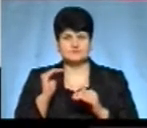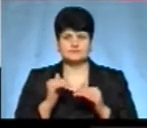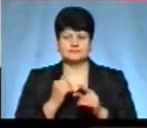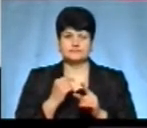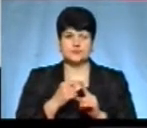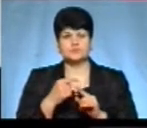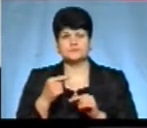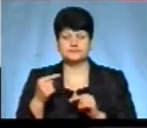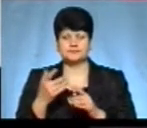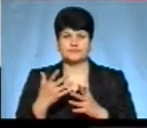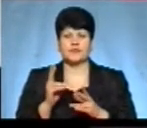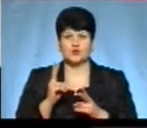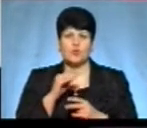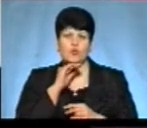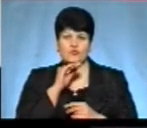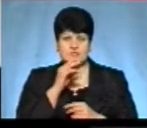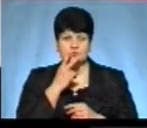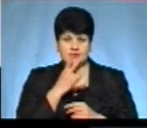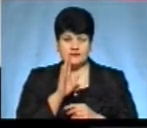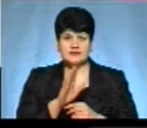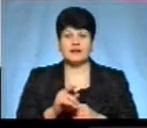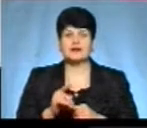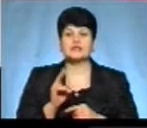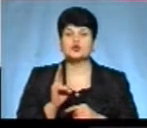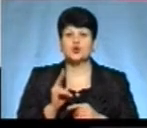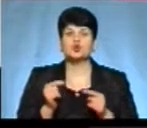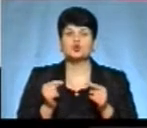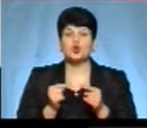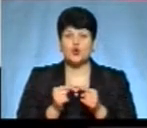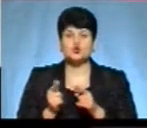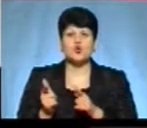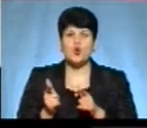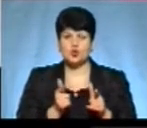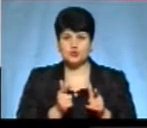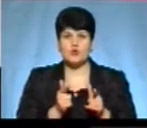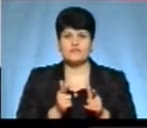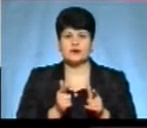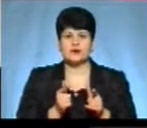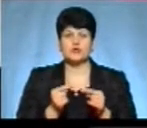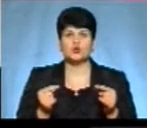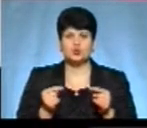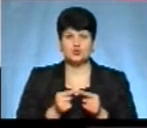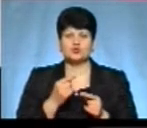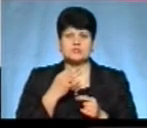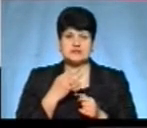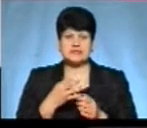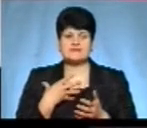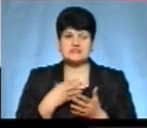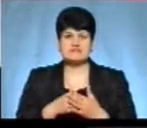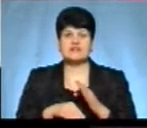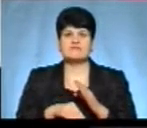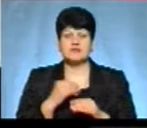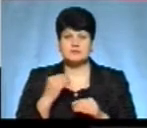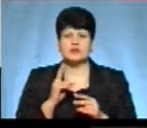для таких, хто більш, напевне, професійно це дивиться, але перш за все на тих, хто точно готовий, хто визначився точно із своїм вибором, і ті,